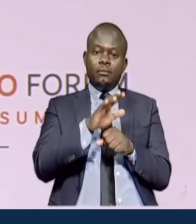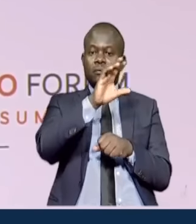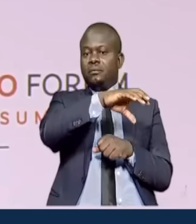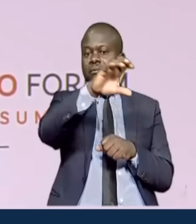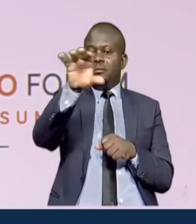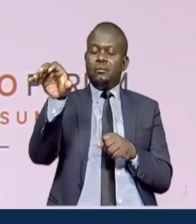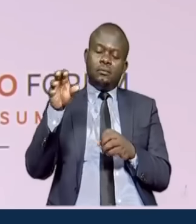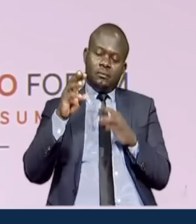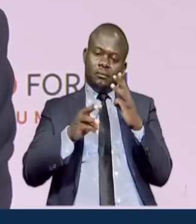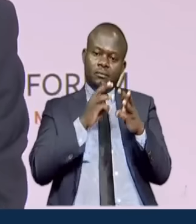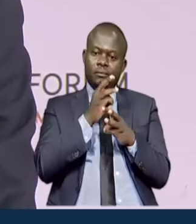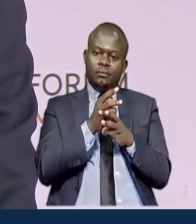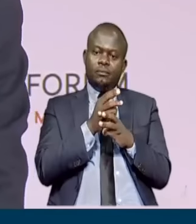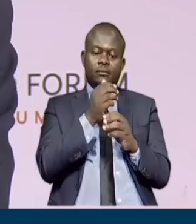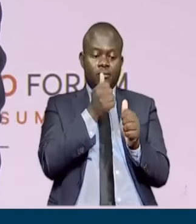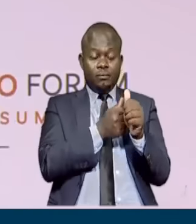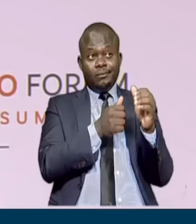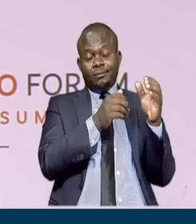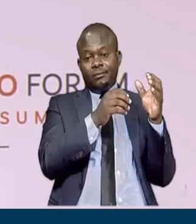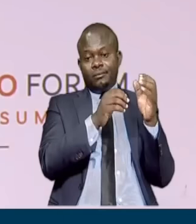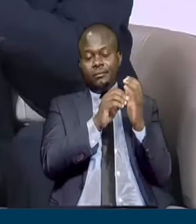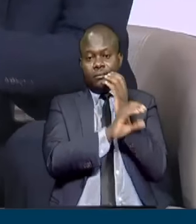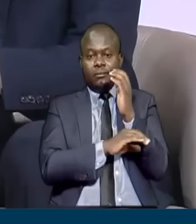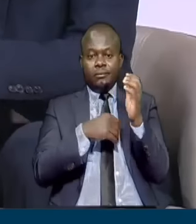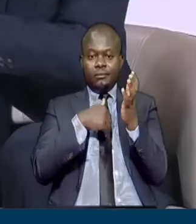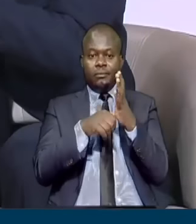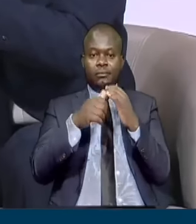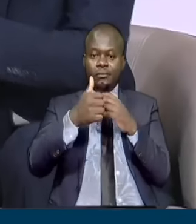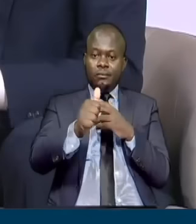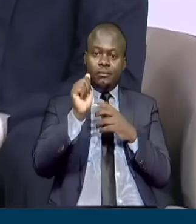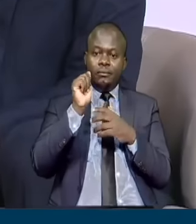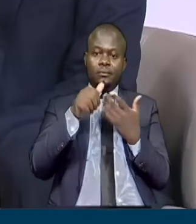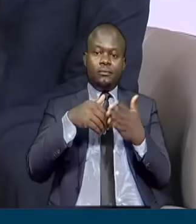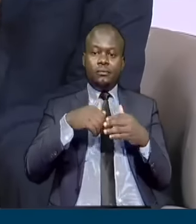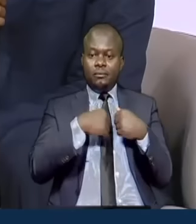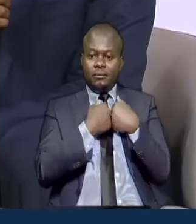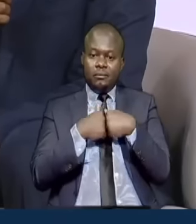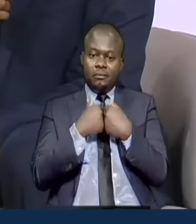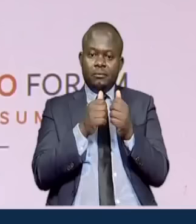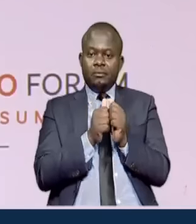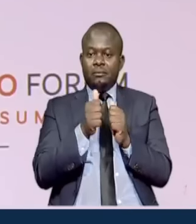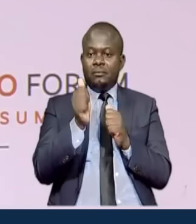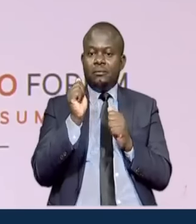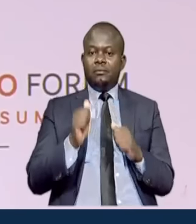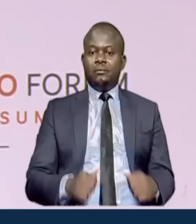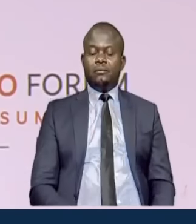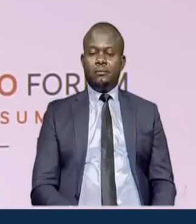isi buri mugabane buri gihugu gifite ibibazo byacyo byo guhangana nabyo